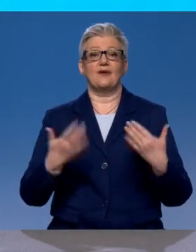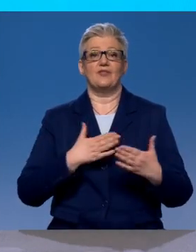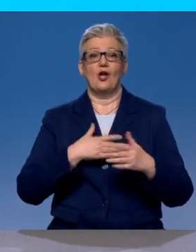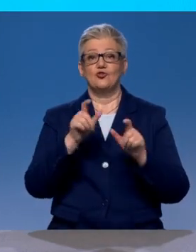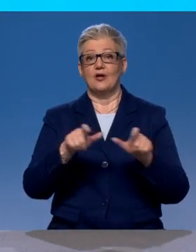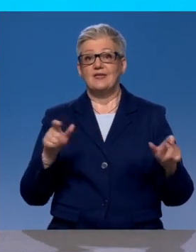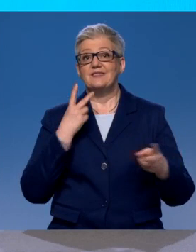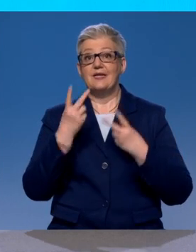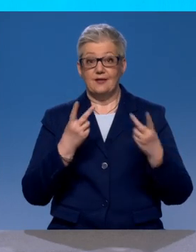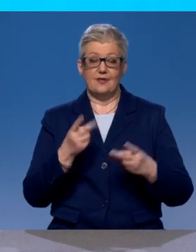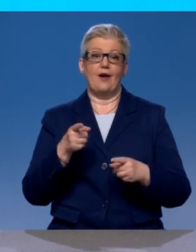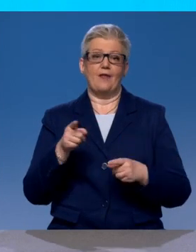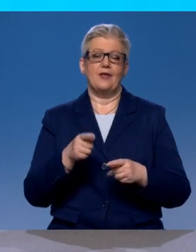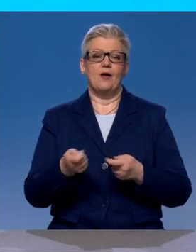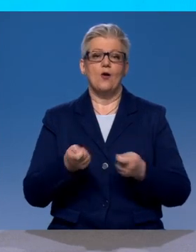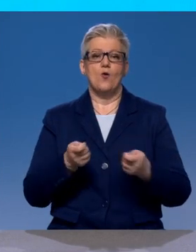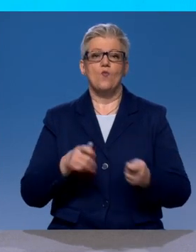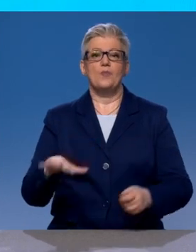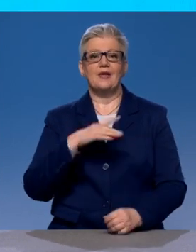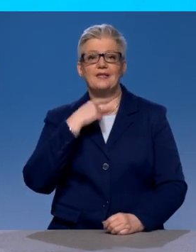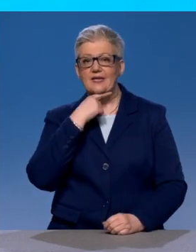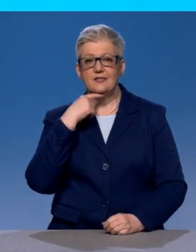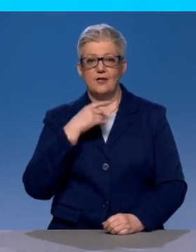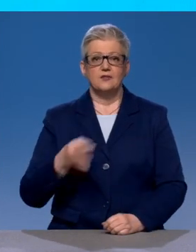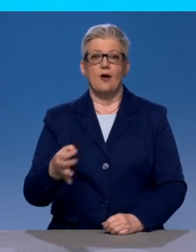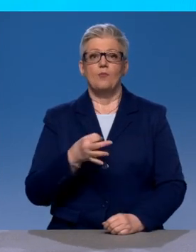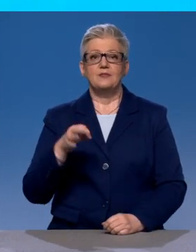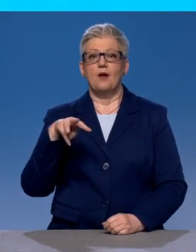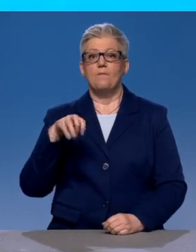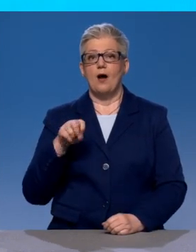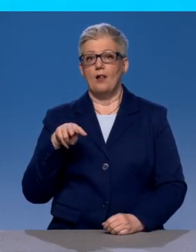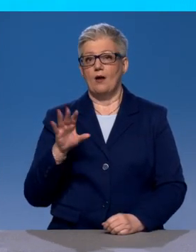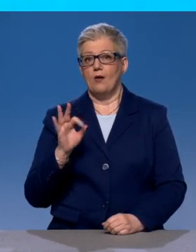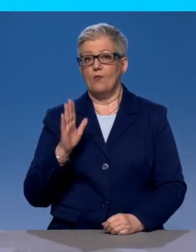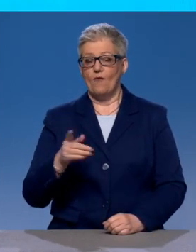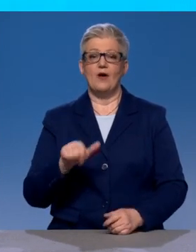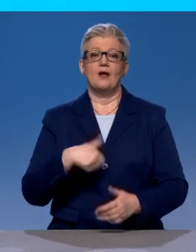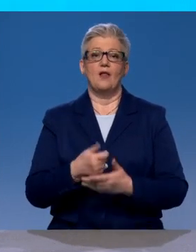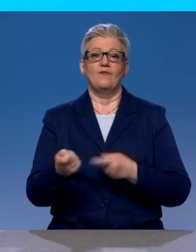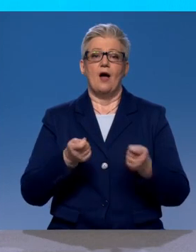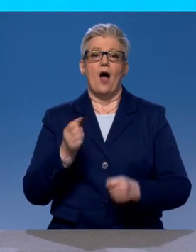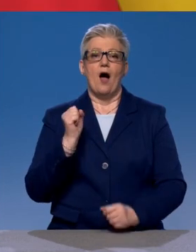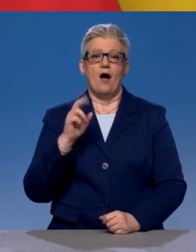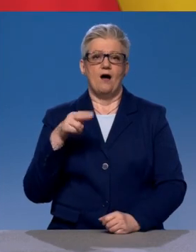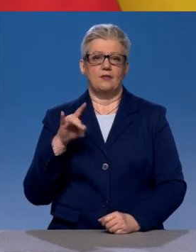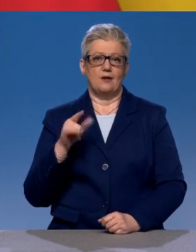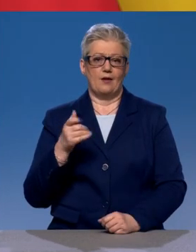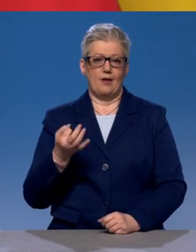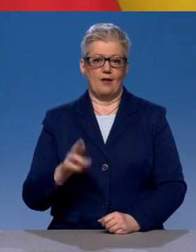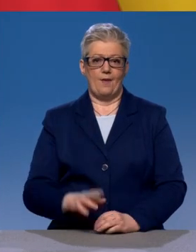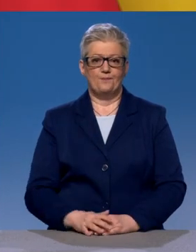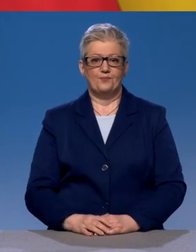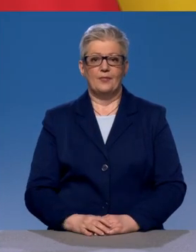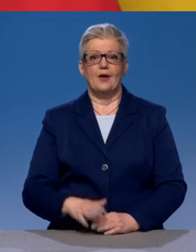они еще и губернаторы. Губернатор Рязанской области Павел Малков и глава Республики Адыгея Мурат Кумпилов. Поздравляю вас